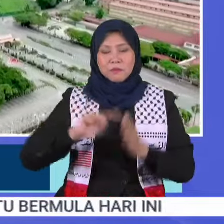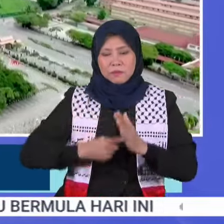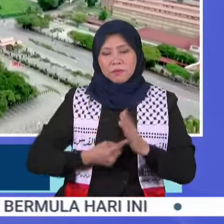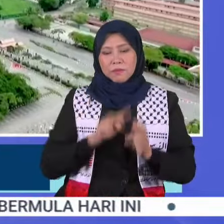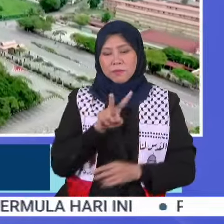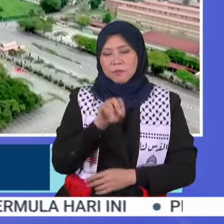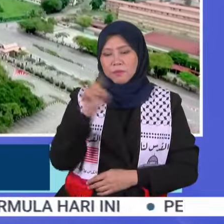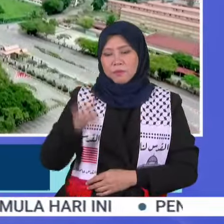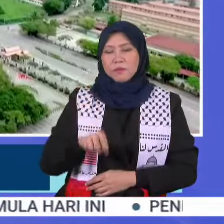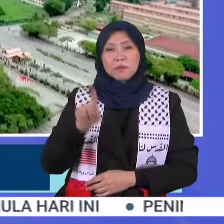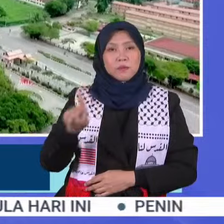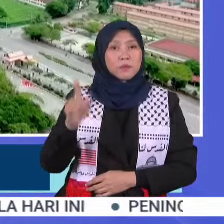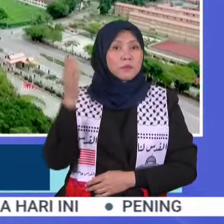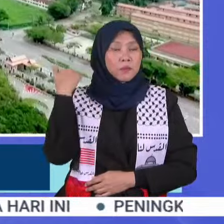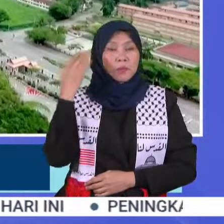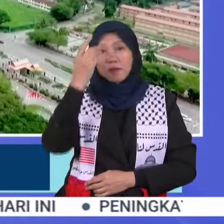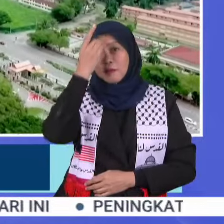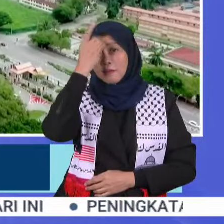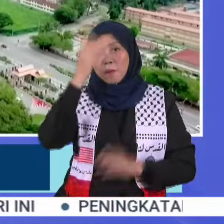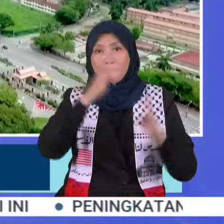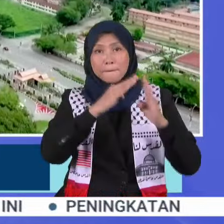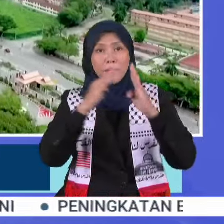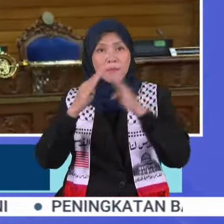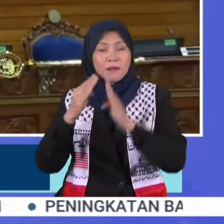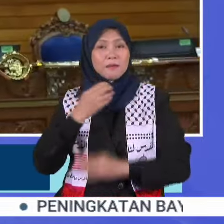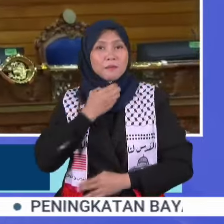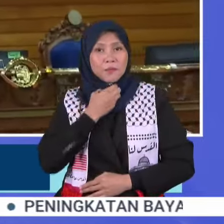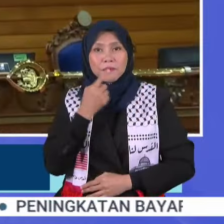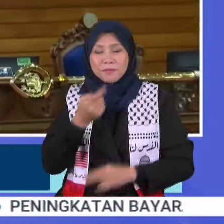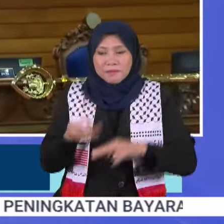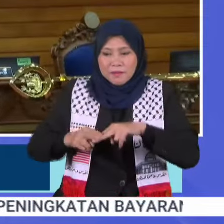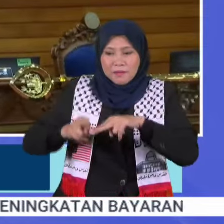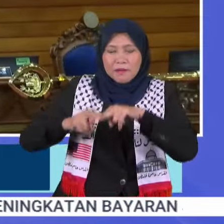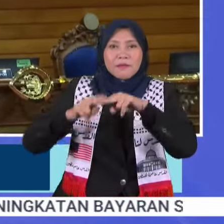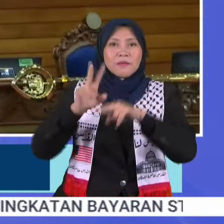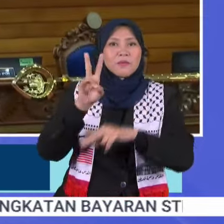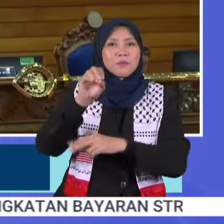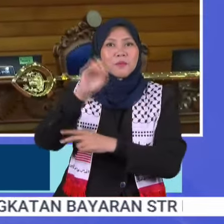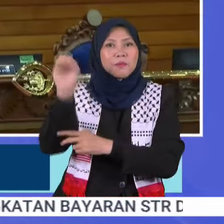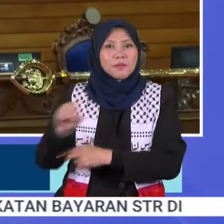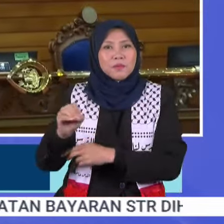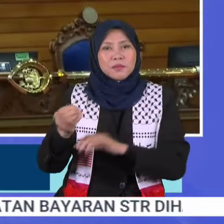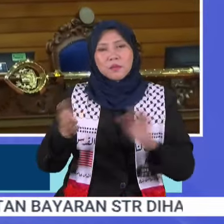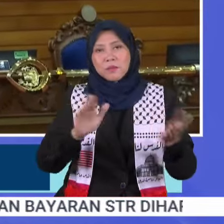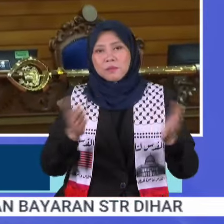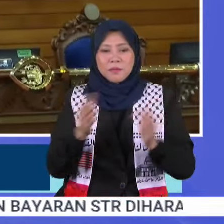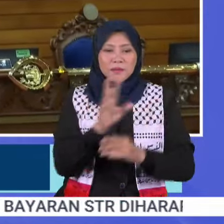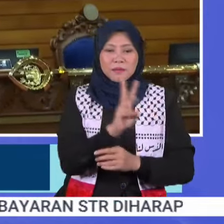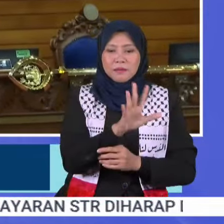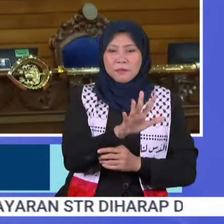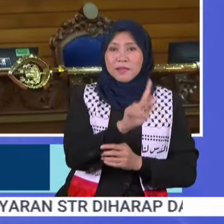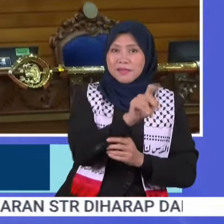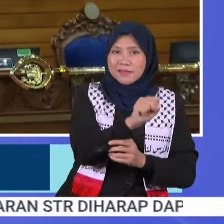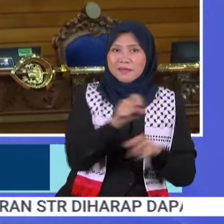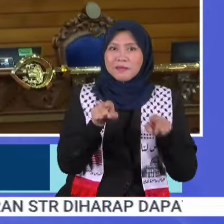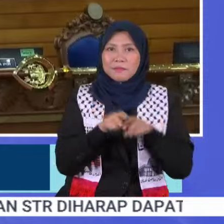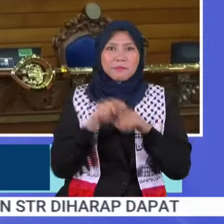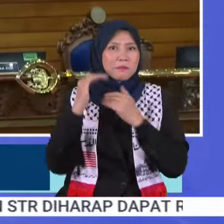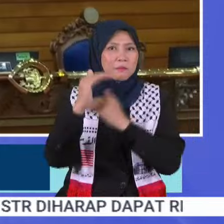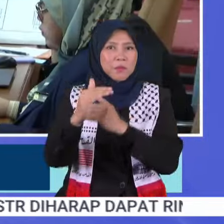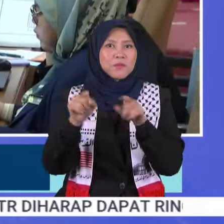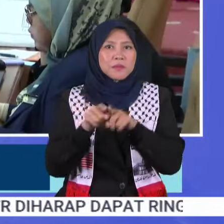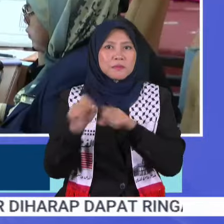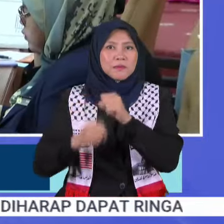Januari lalu. Datuk Bandar Ipoh berkata peningkatan lebih 407% berbanding 65 kes bagi tempoh sama tahun